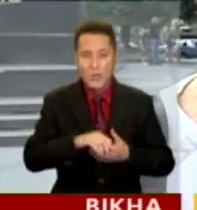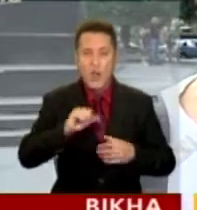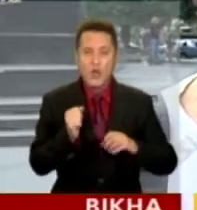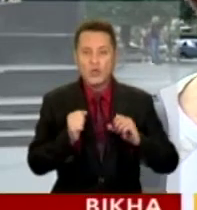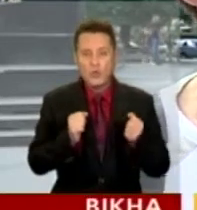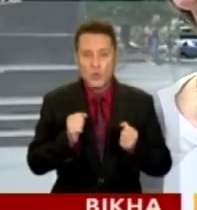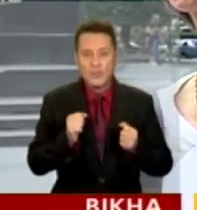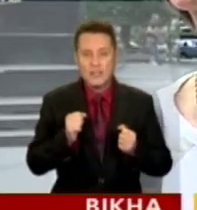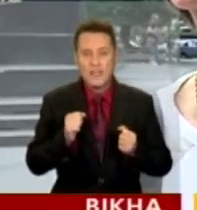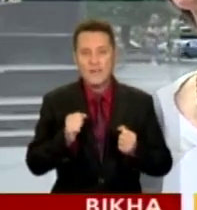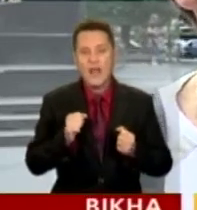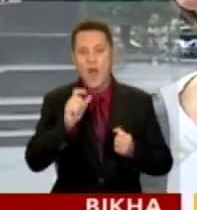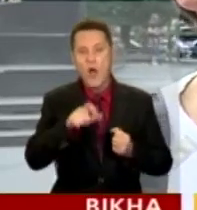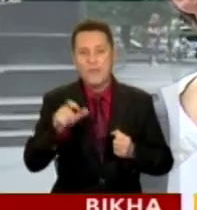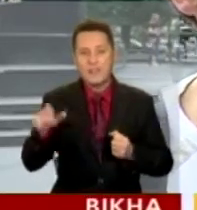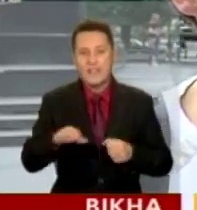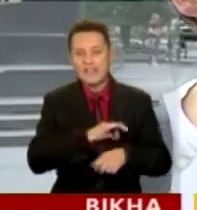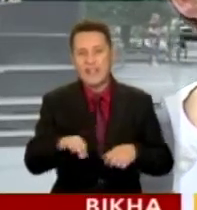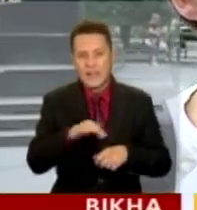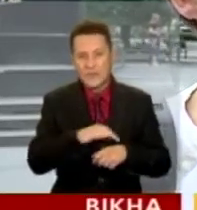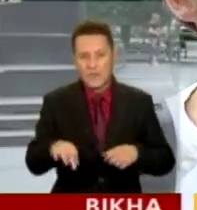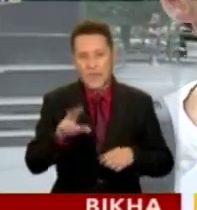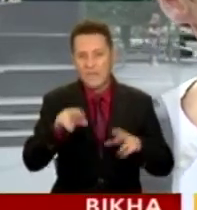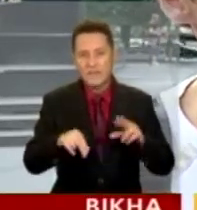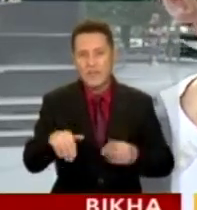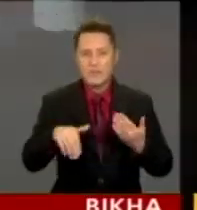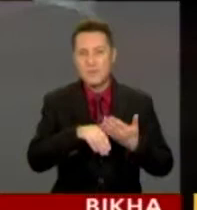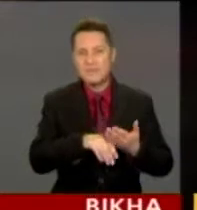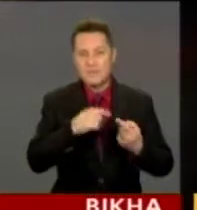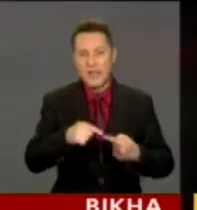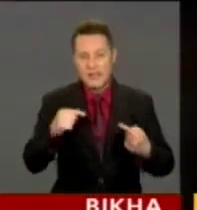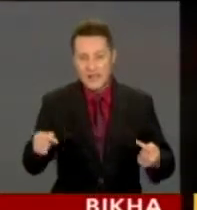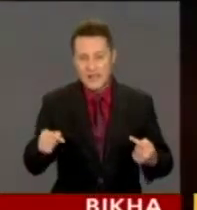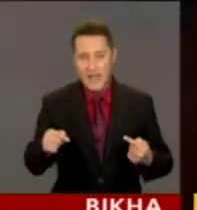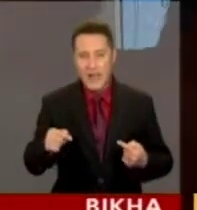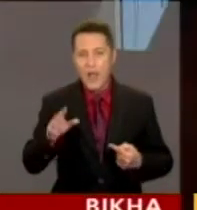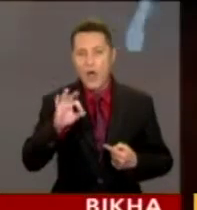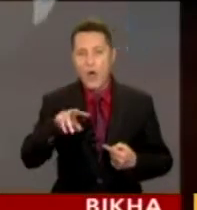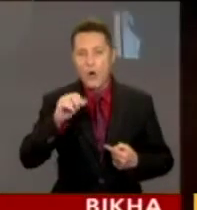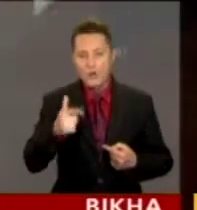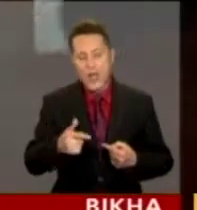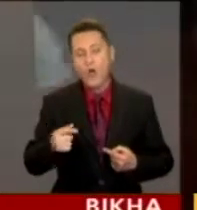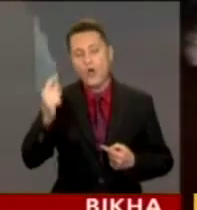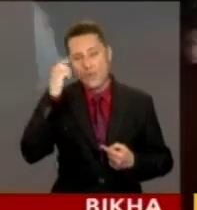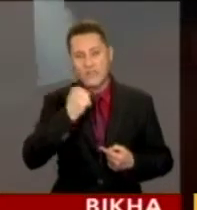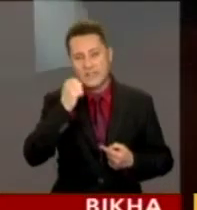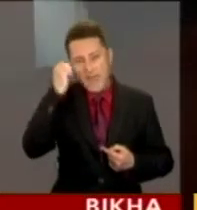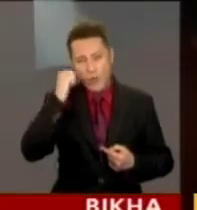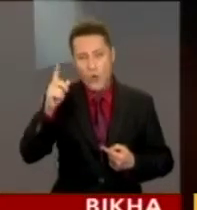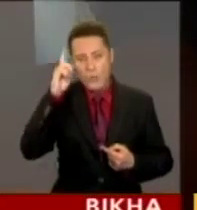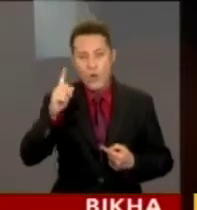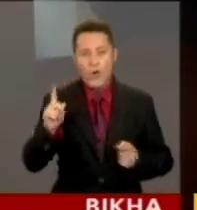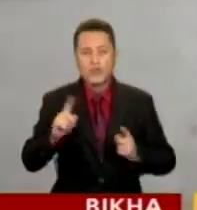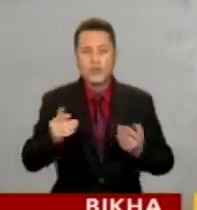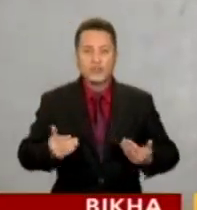потім місцеві ополченці тероризували, вважаючи їх посібниками і так далі. Тим часом Олег оговтується та дякує Богові, що вийшов живим